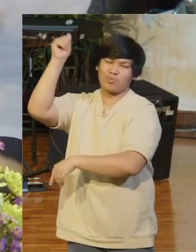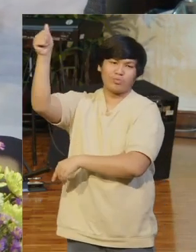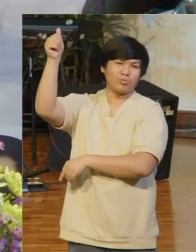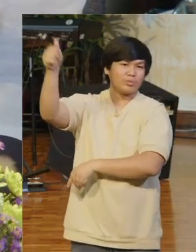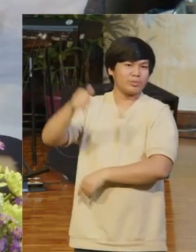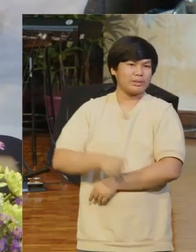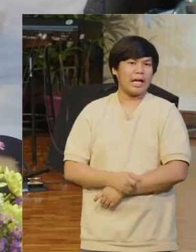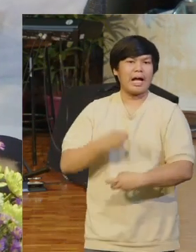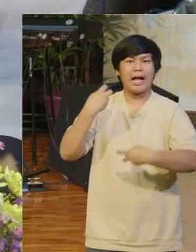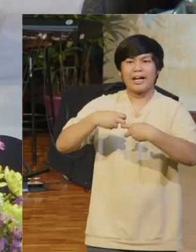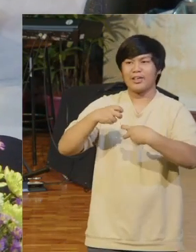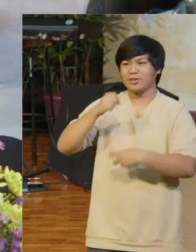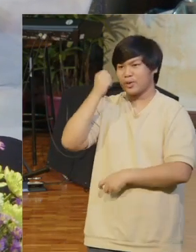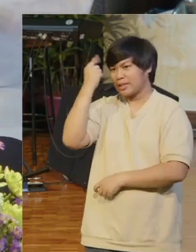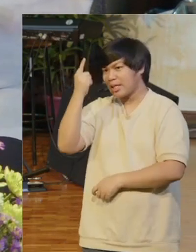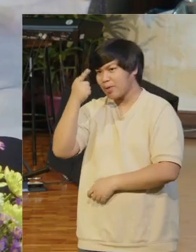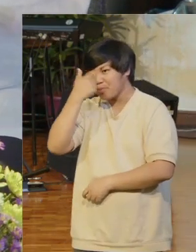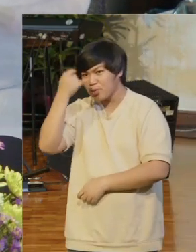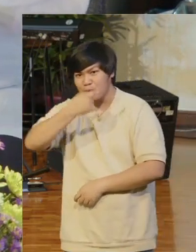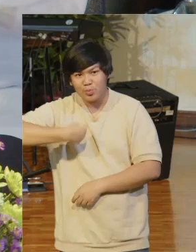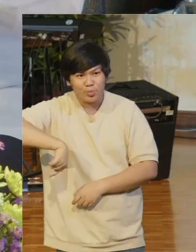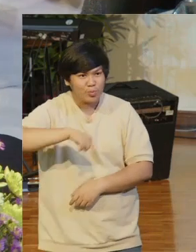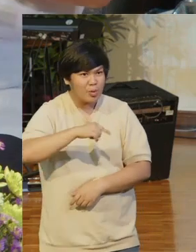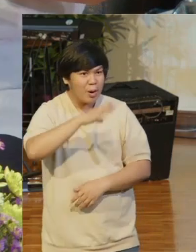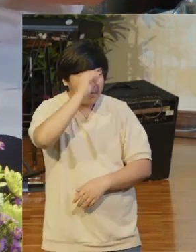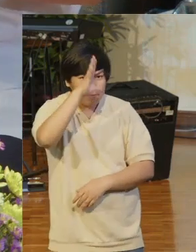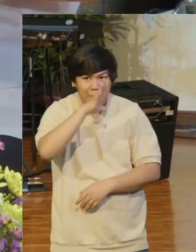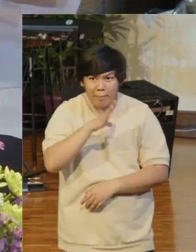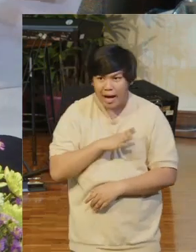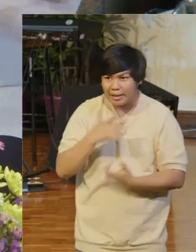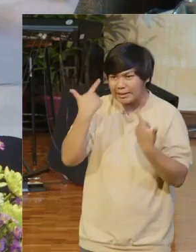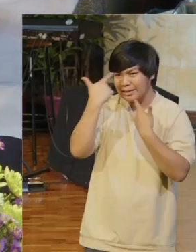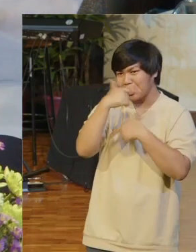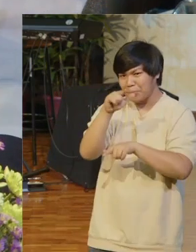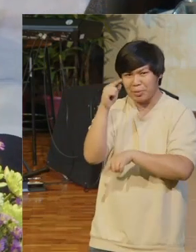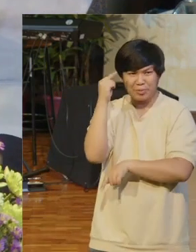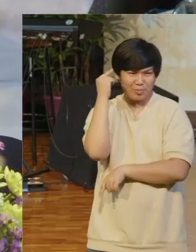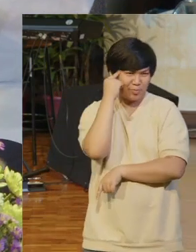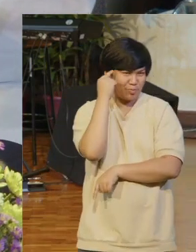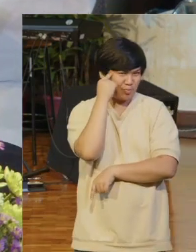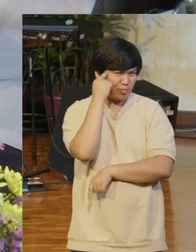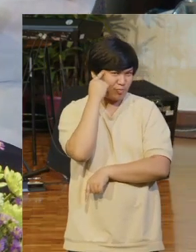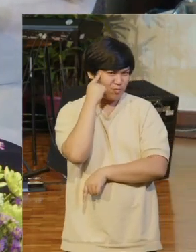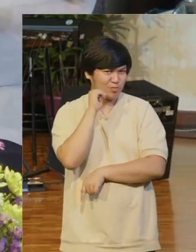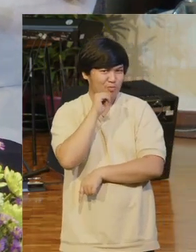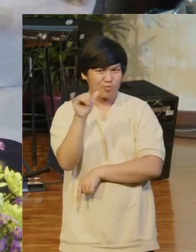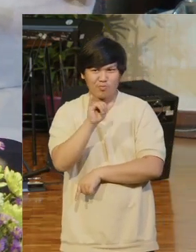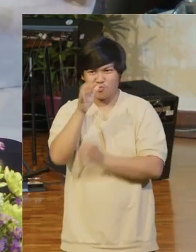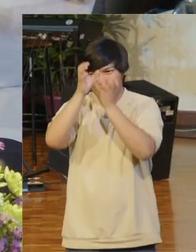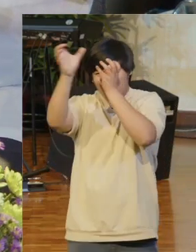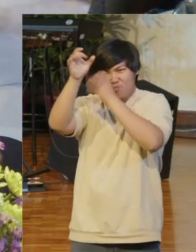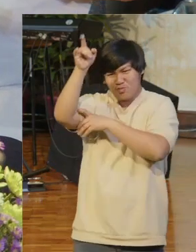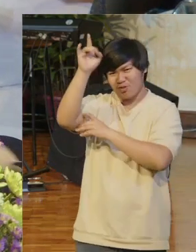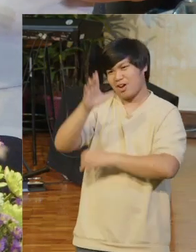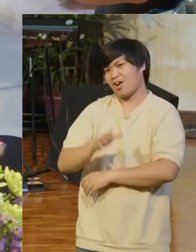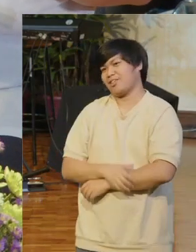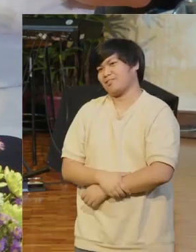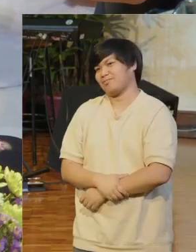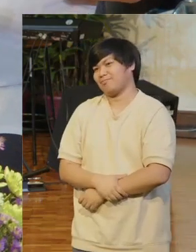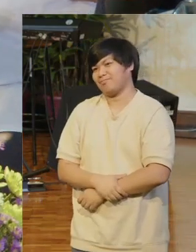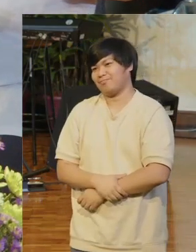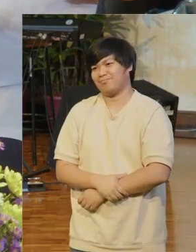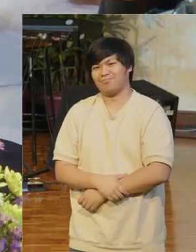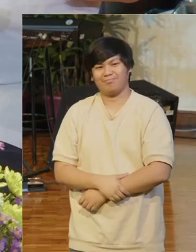Napakahirap unawahan sapagkat tayo ay finite. Tayo ay mga nilalang lang.